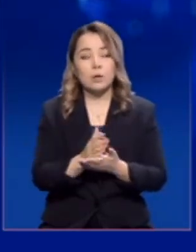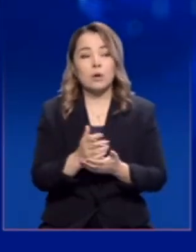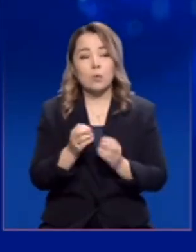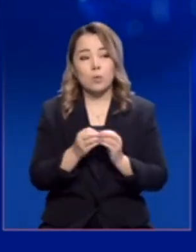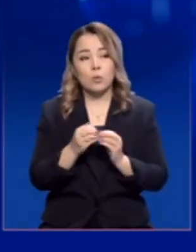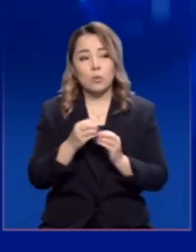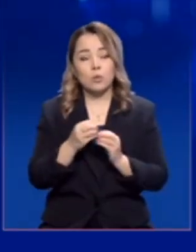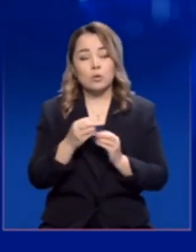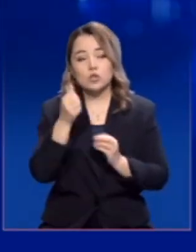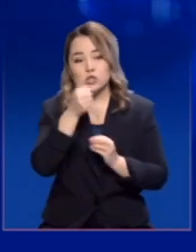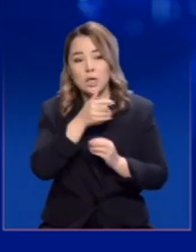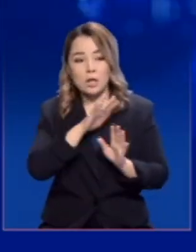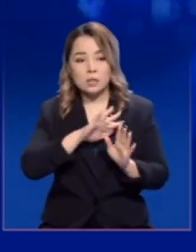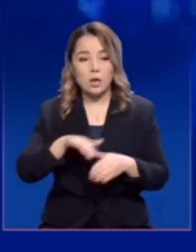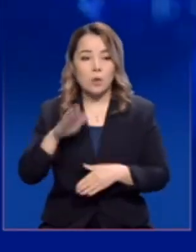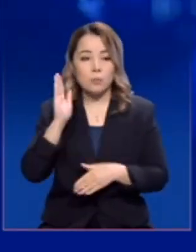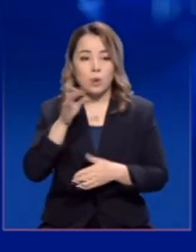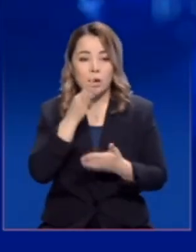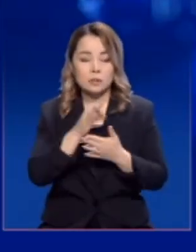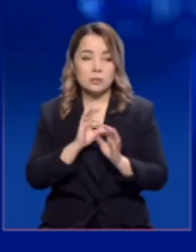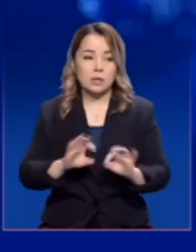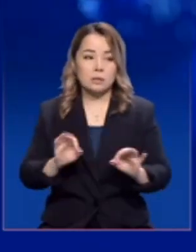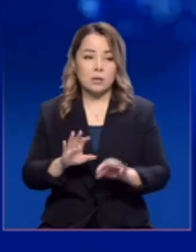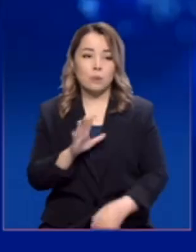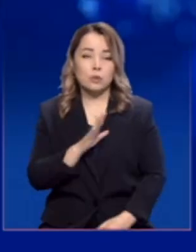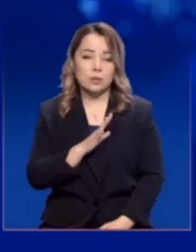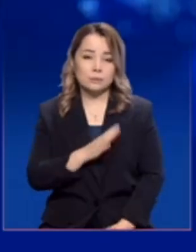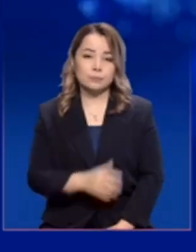10 жыл кететинин мәлімдеді. Альбина.